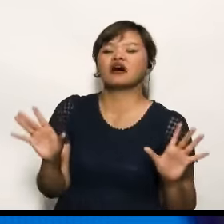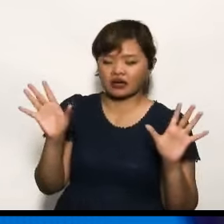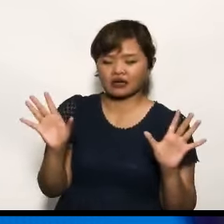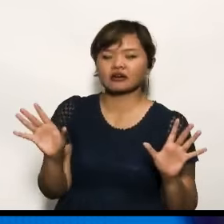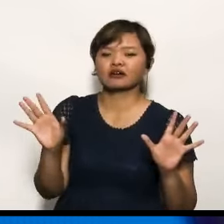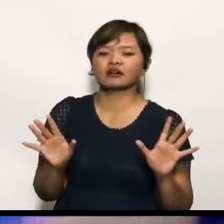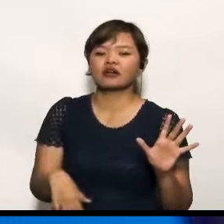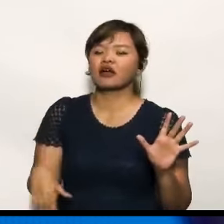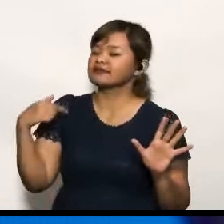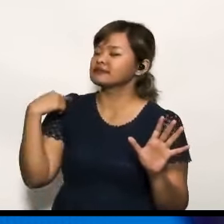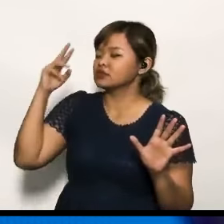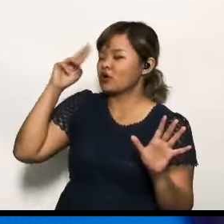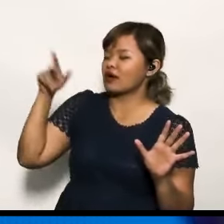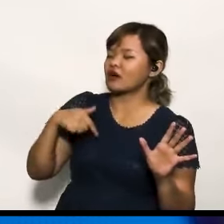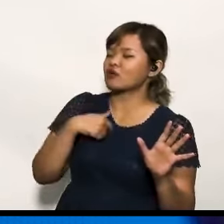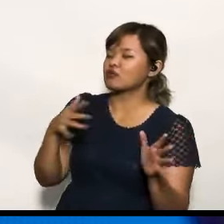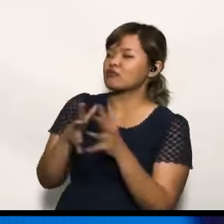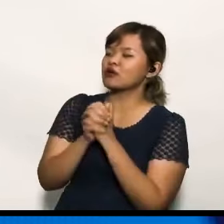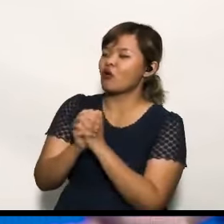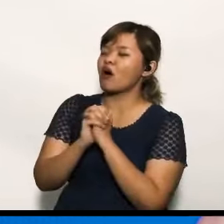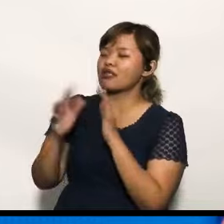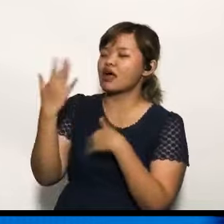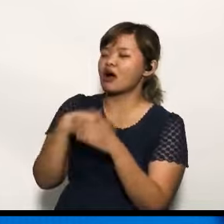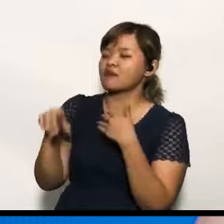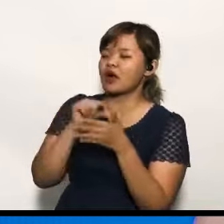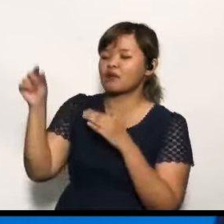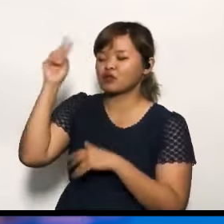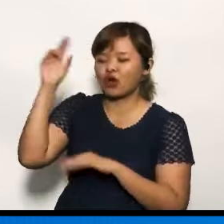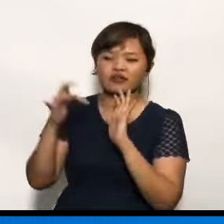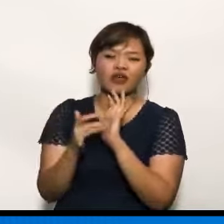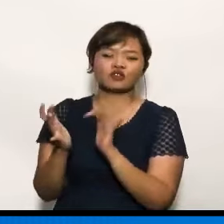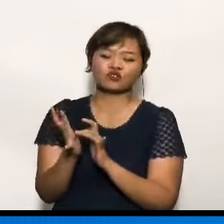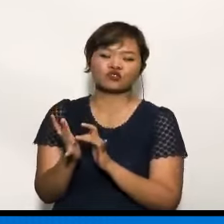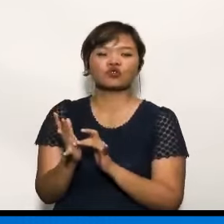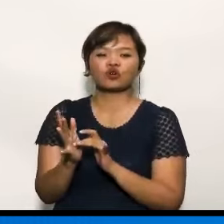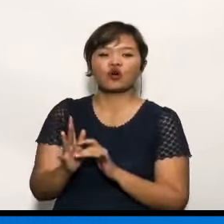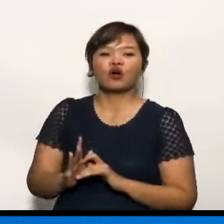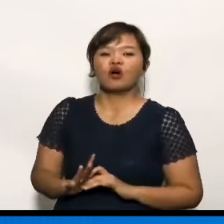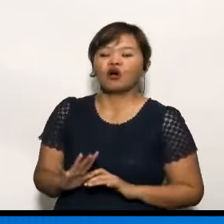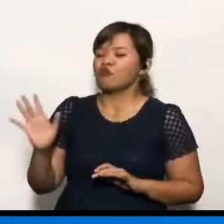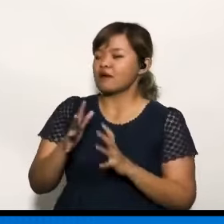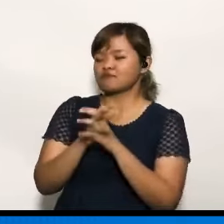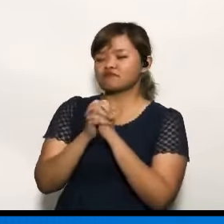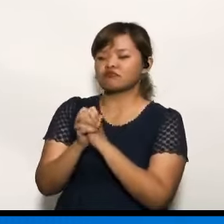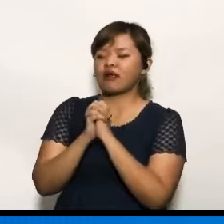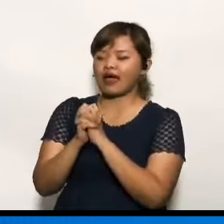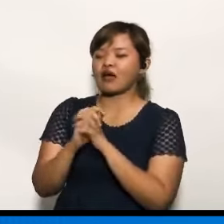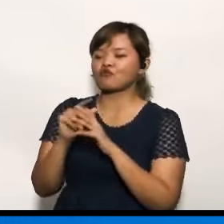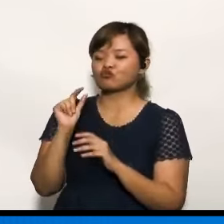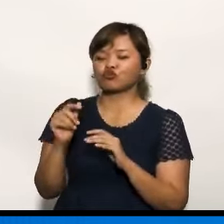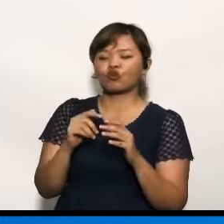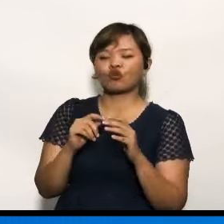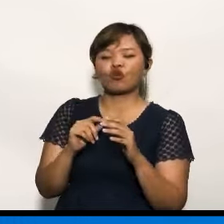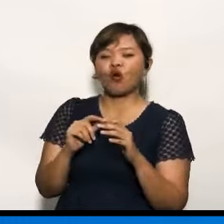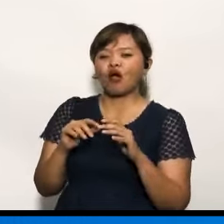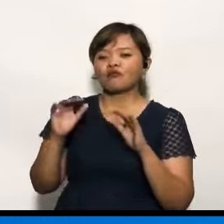sendiri. Lord, I pray in the name of Jesus. We are not praying for people to do more. I'm